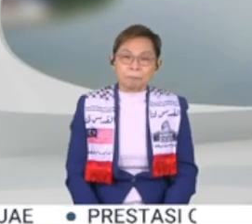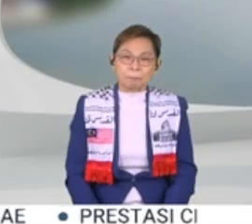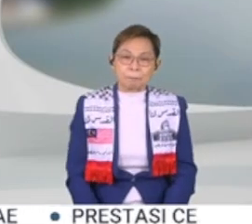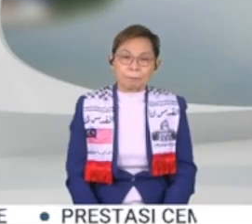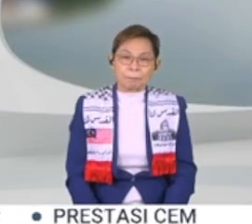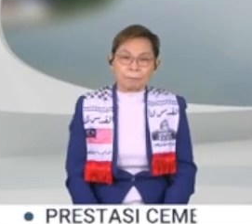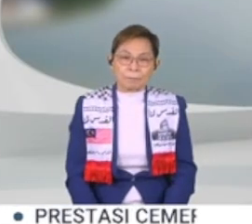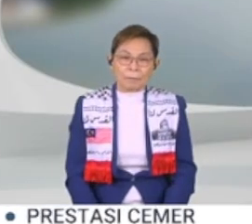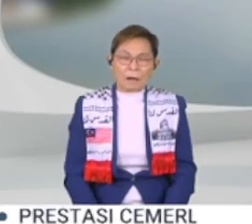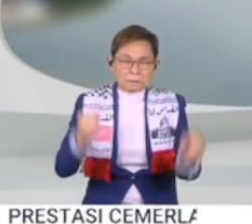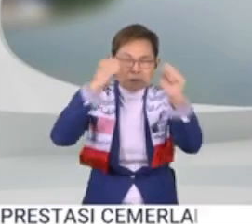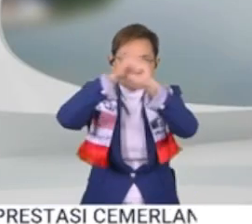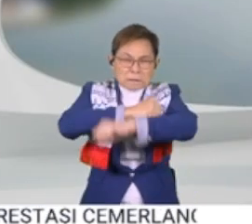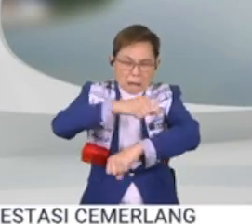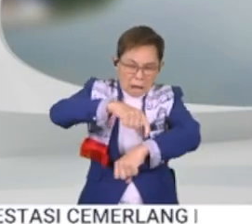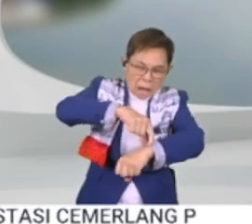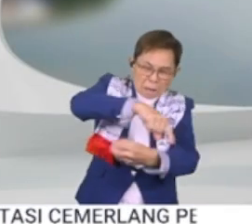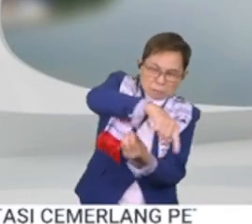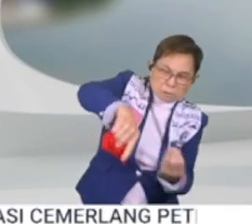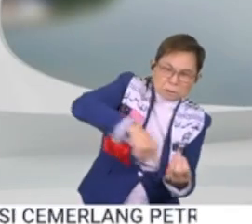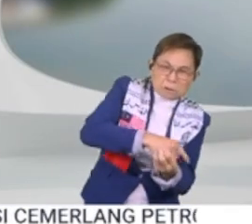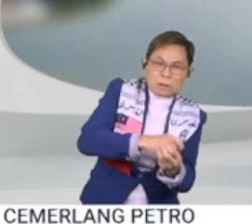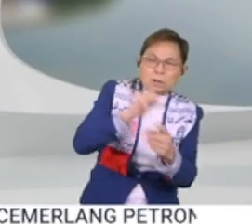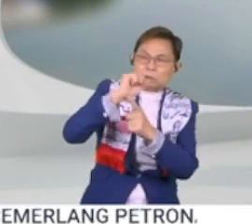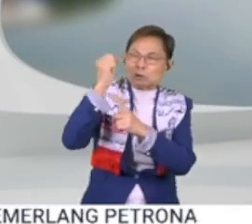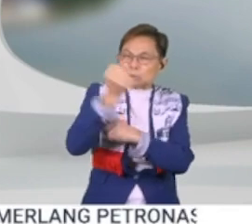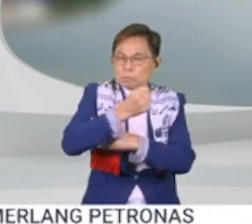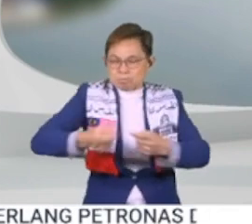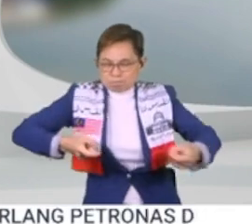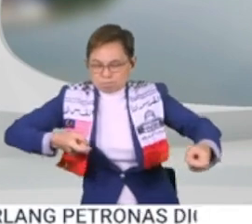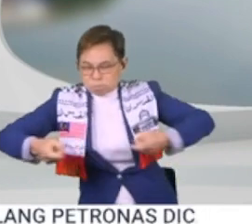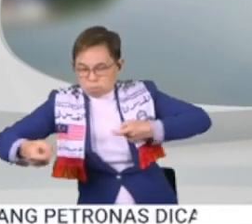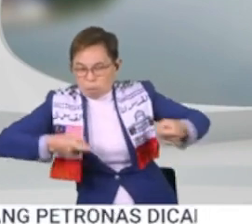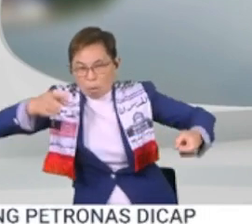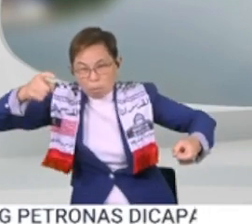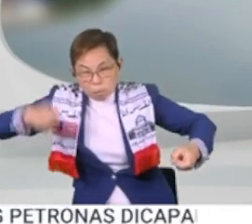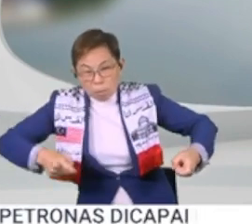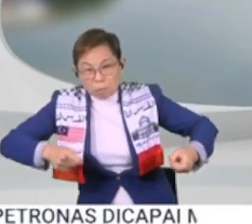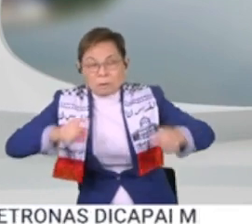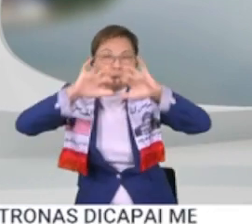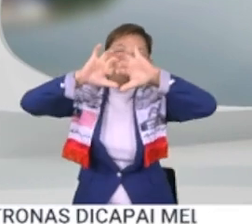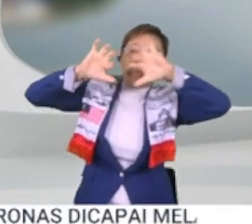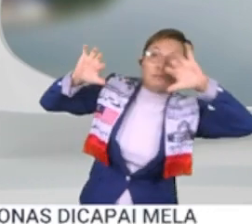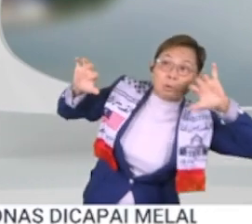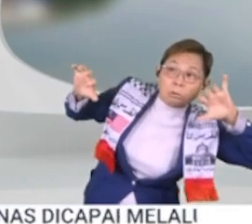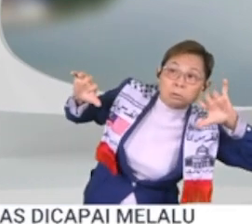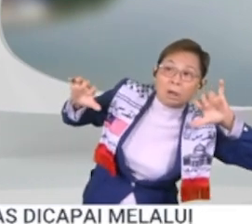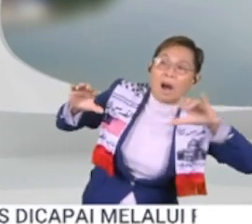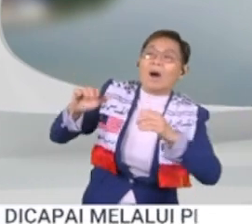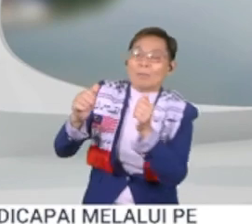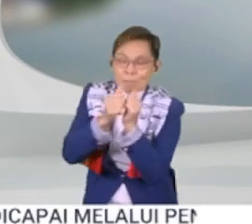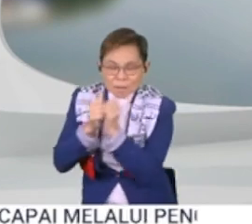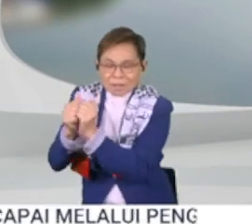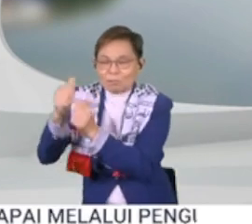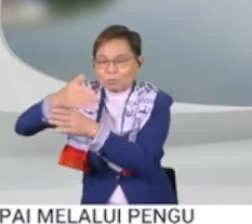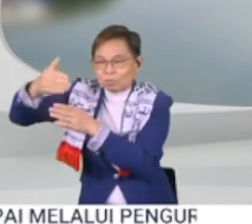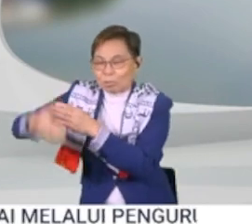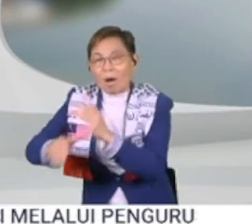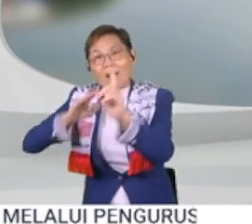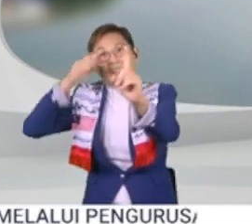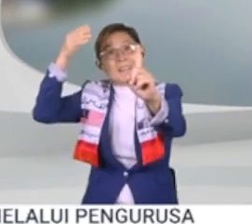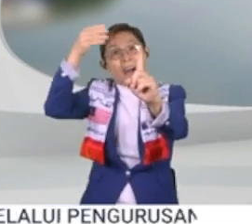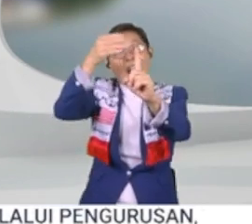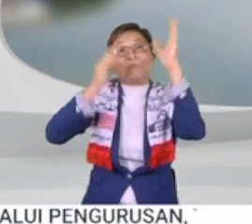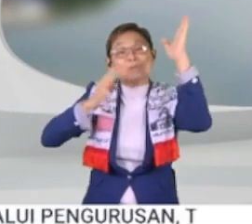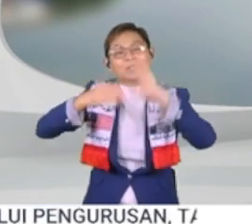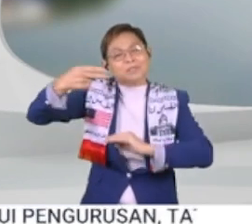Sabah cabaran alam sekitar sosial dan tadbir urus perlu diteroka dan ditangani bersama ke arah Malaysia yang lebih